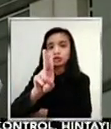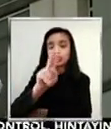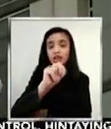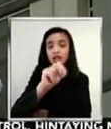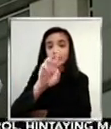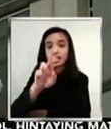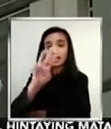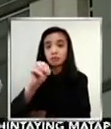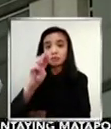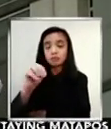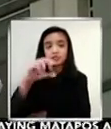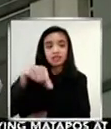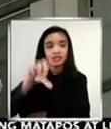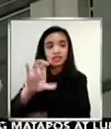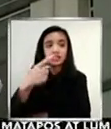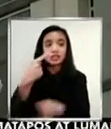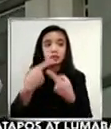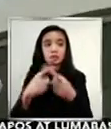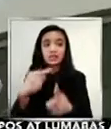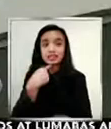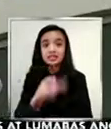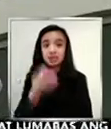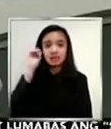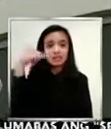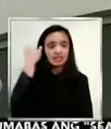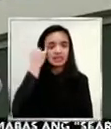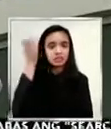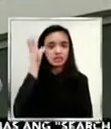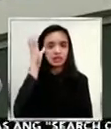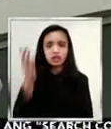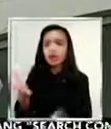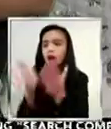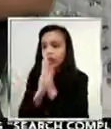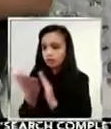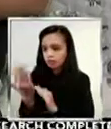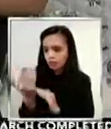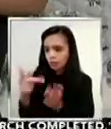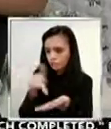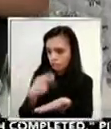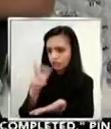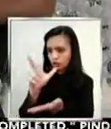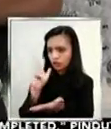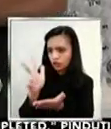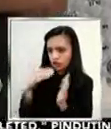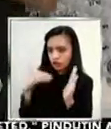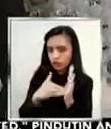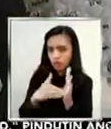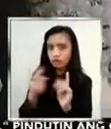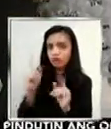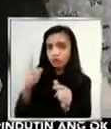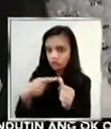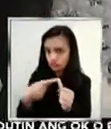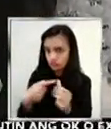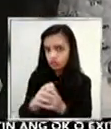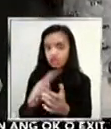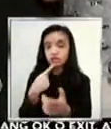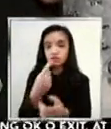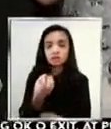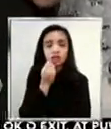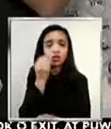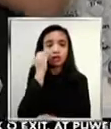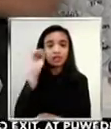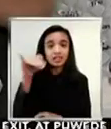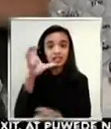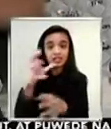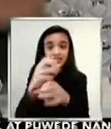Christian, hinihingan daw sila ng 30,000 pesos na down payment. Uuwi raw si John Christian para kumuha ng pera pero hindi raw siya